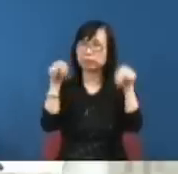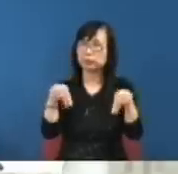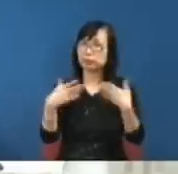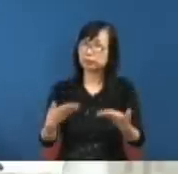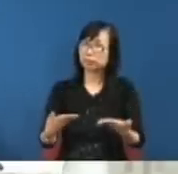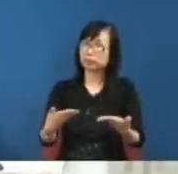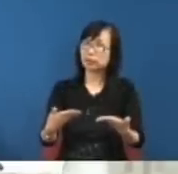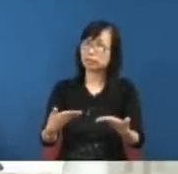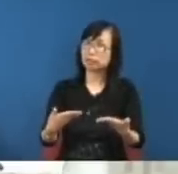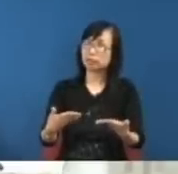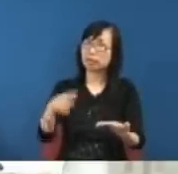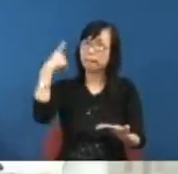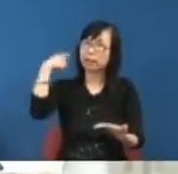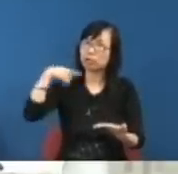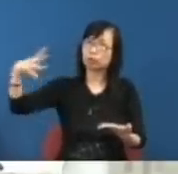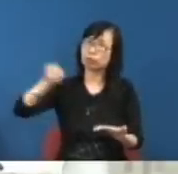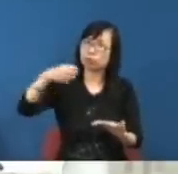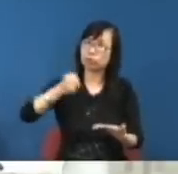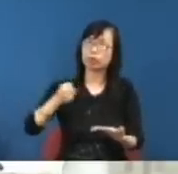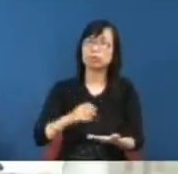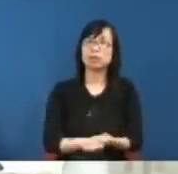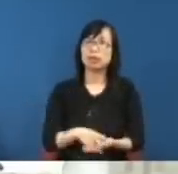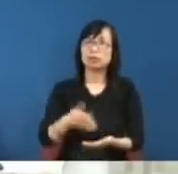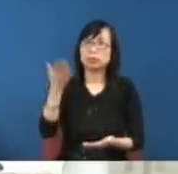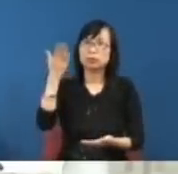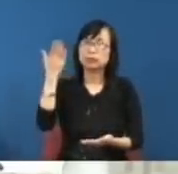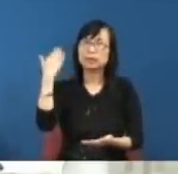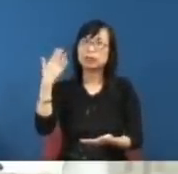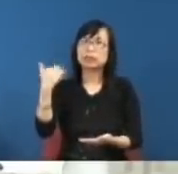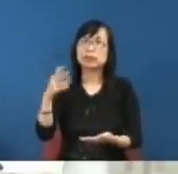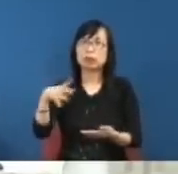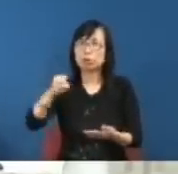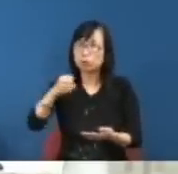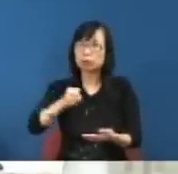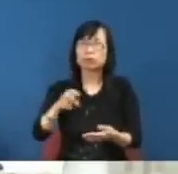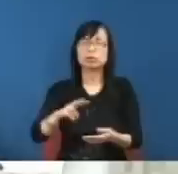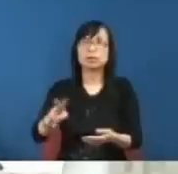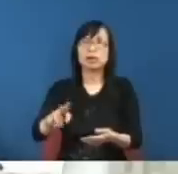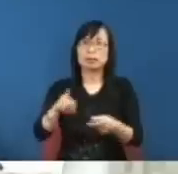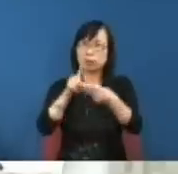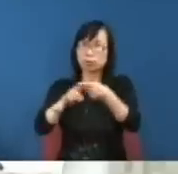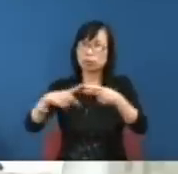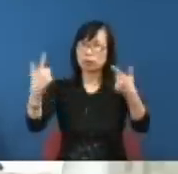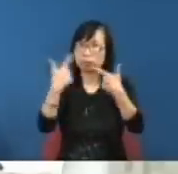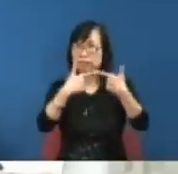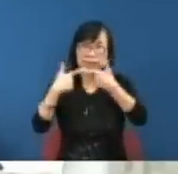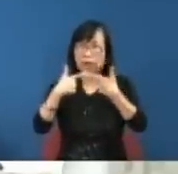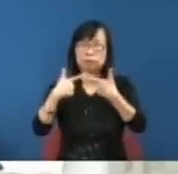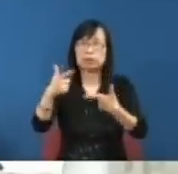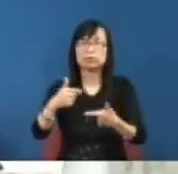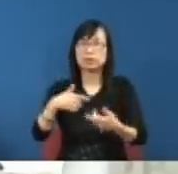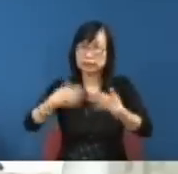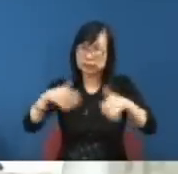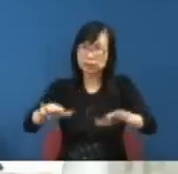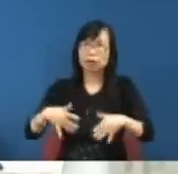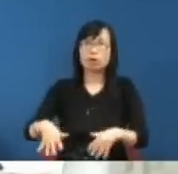日嘅奧巴馬同呢一個卡特非常之相似，就係話喺共和黨打完仗搞彎咗個美國之後